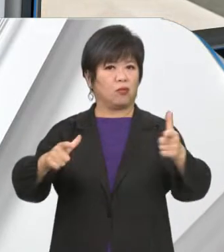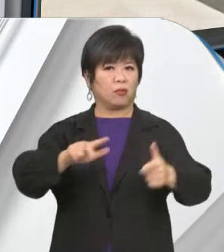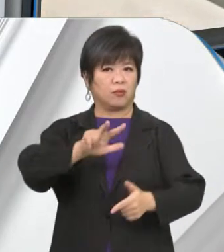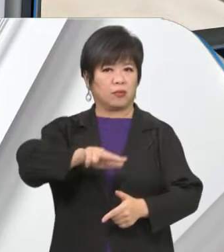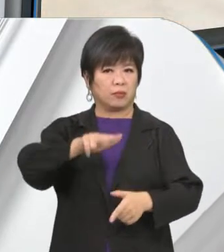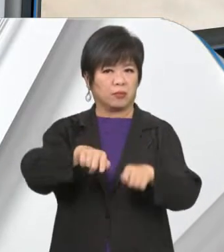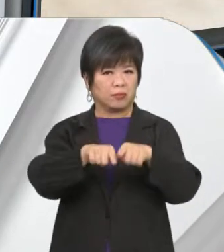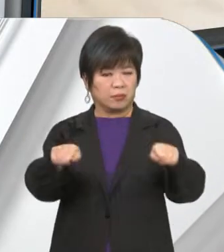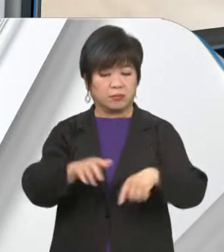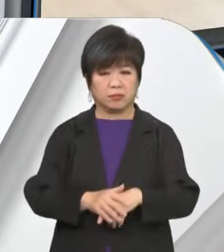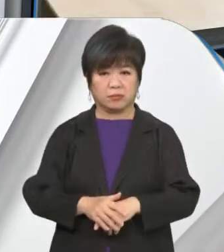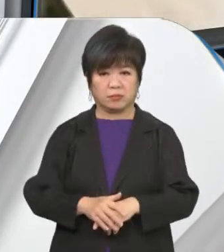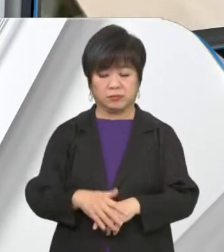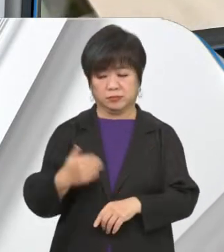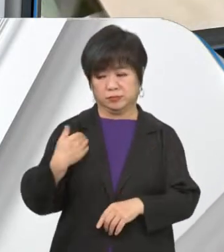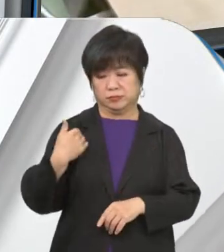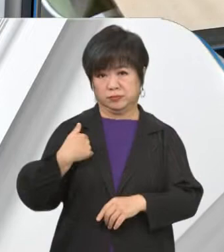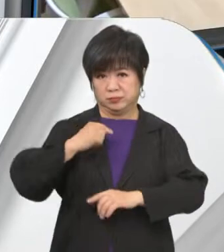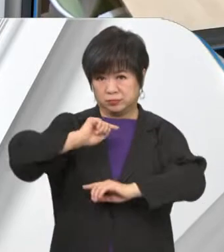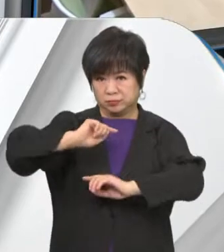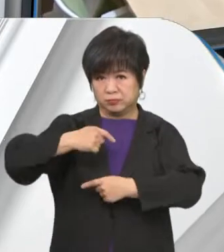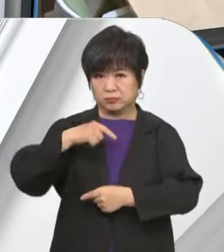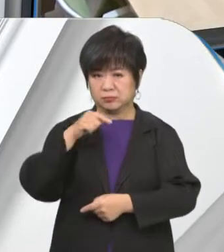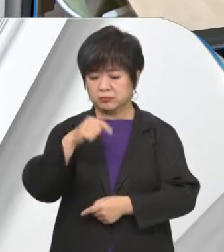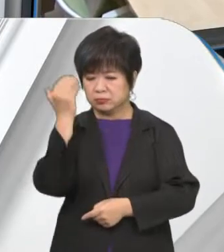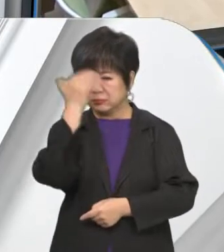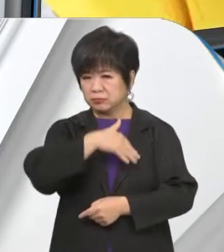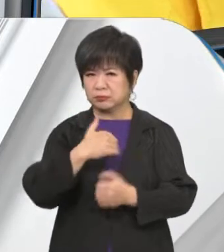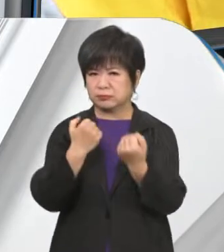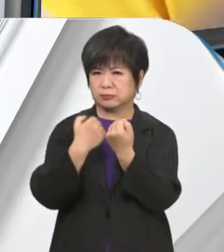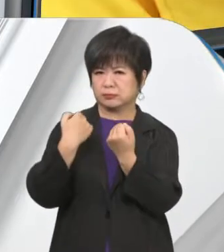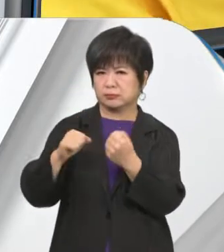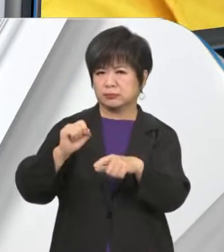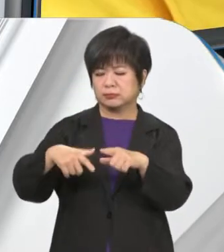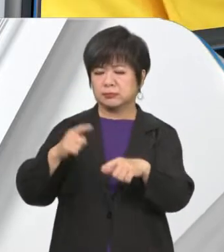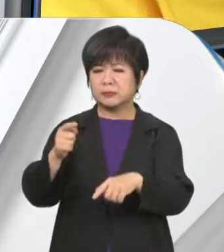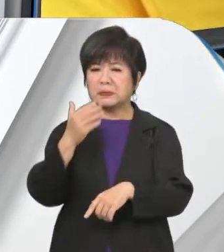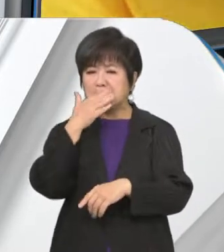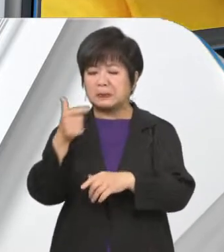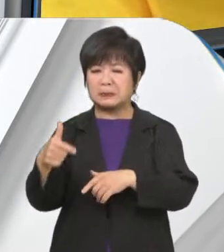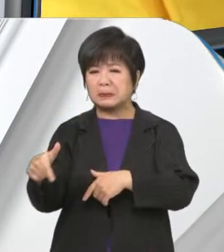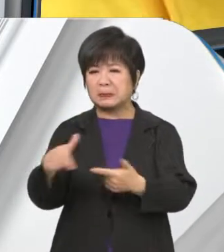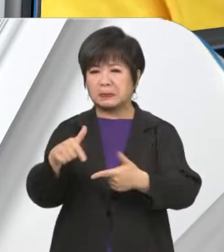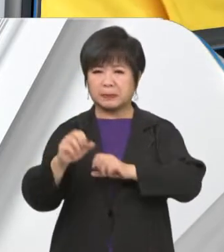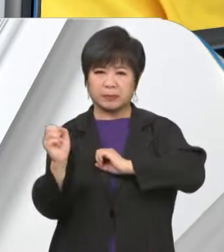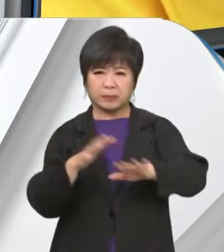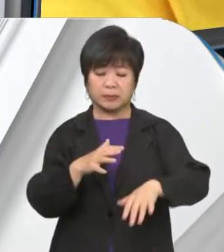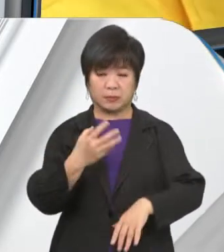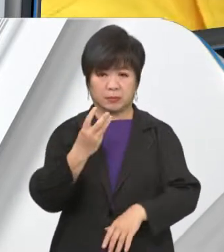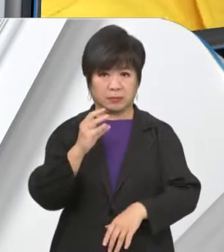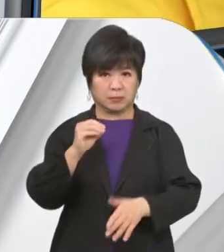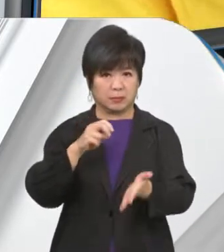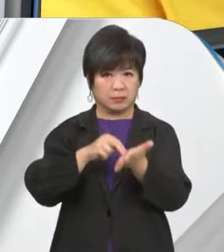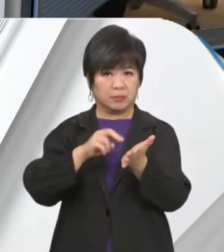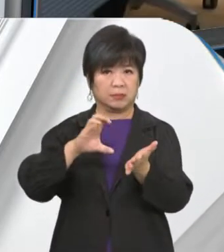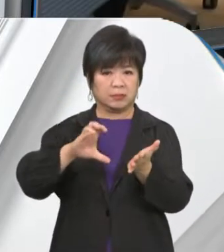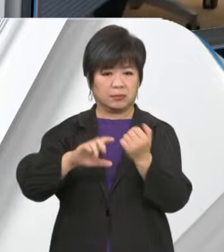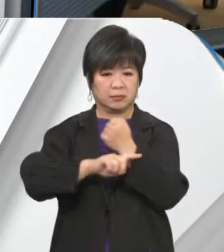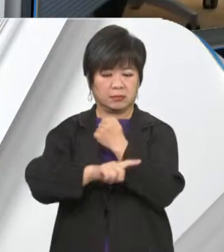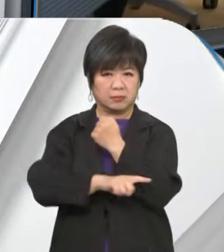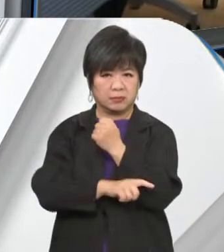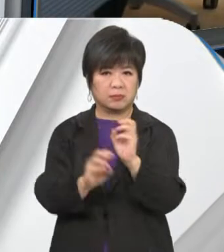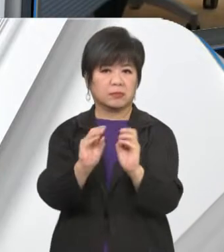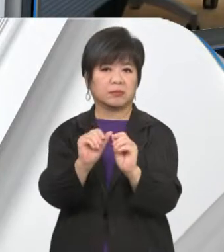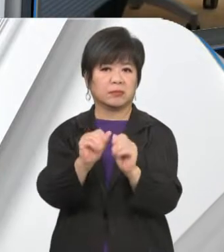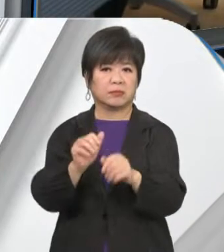的土地。今年正月，有某种市民业者偷到3万立方公尺的肥料。石